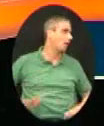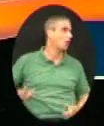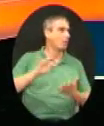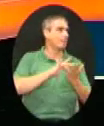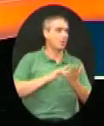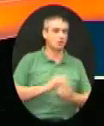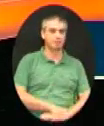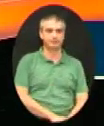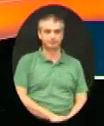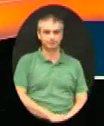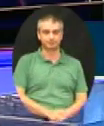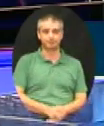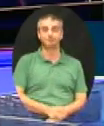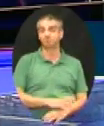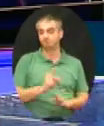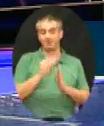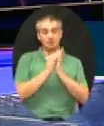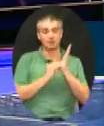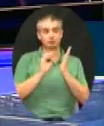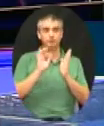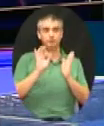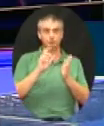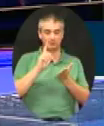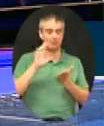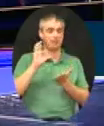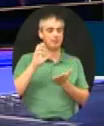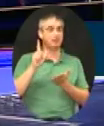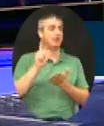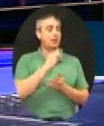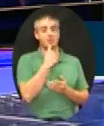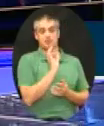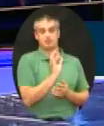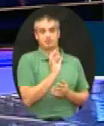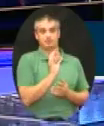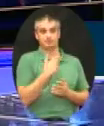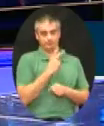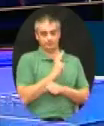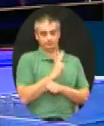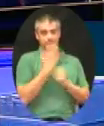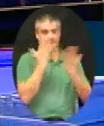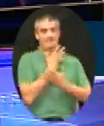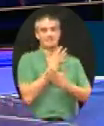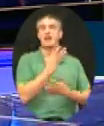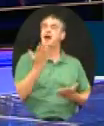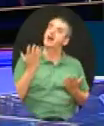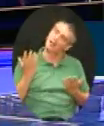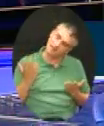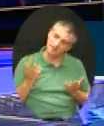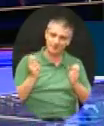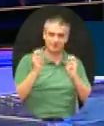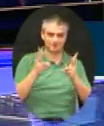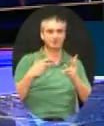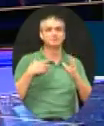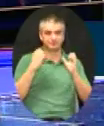טובה? תראה, אין ספק שלפי הנתונים של הלמ"ס... אל תגיד אותם עדיין, כי אנחנו שומעים אותם כהפתעה. אוקיי.